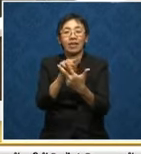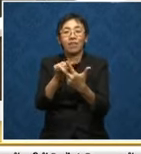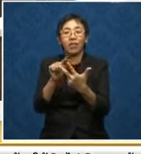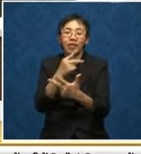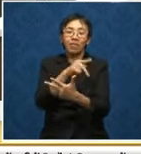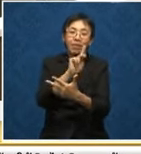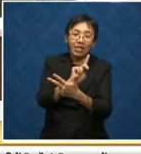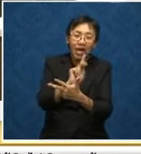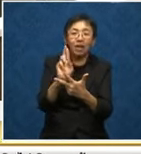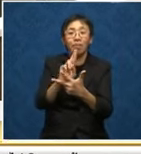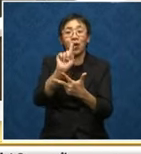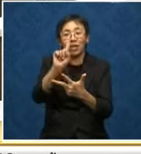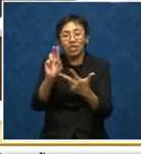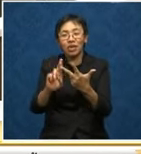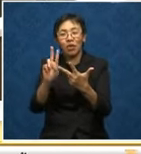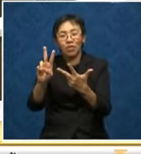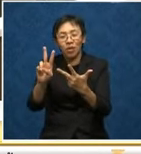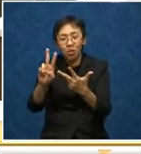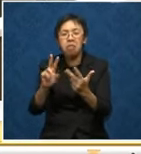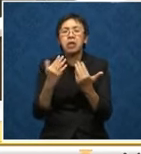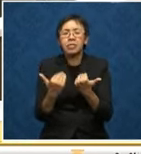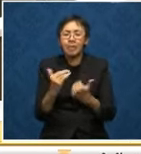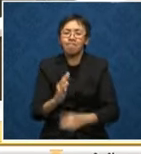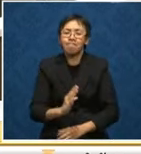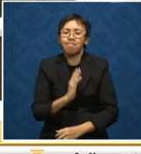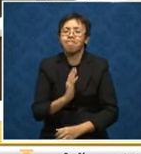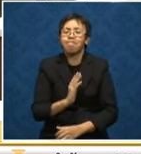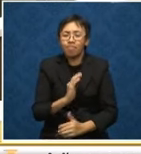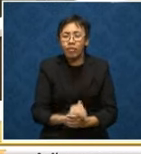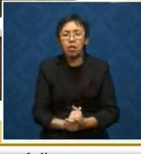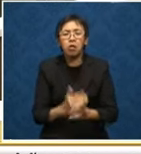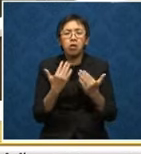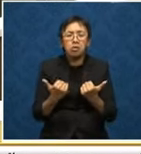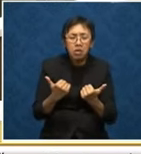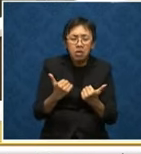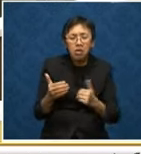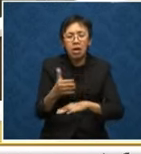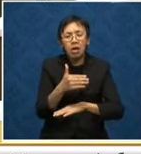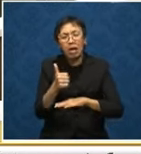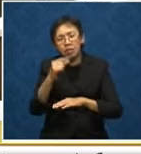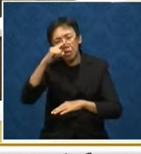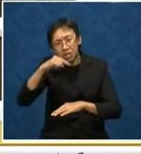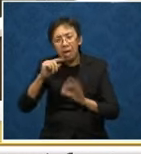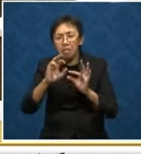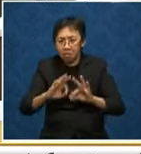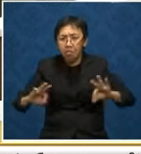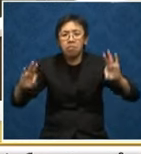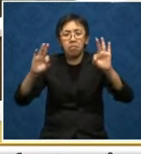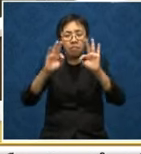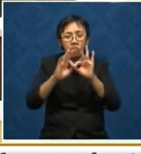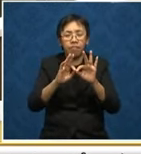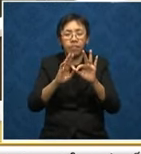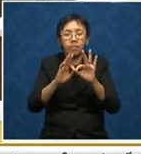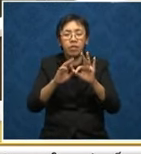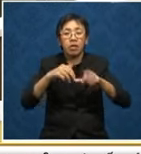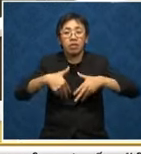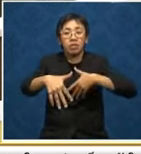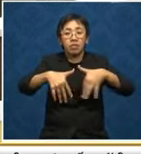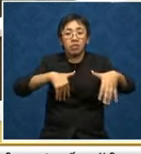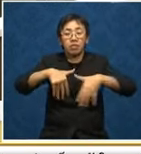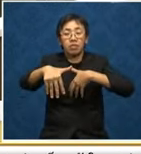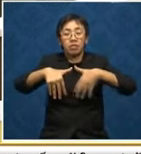ราท่ามกลางสถานการณ์บ้านเมืองซึ่งมีความหมายและมีความสำคัญยิ่งที่ประชาช